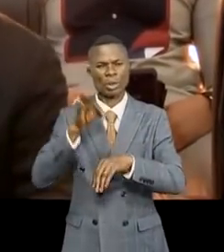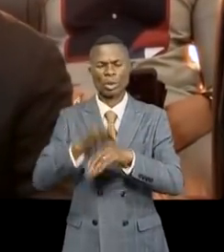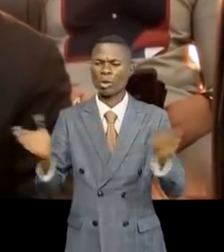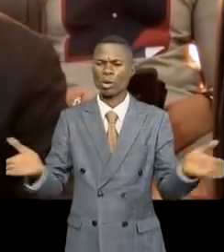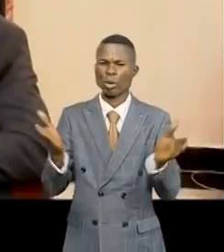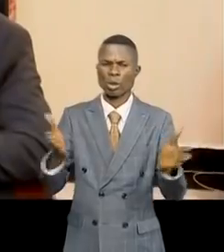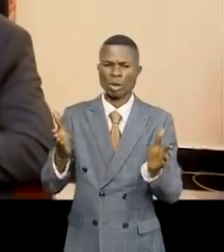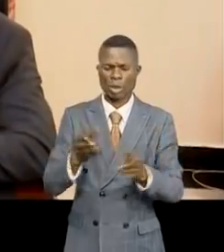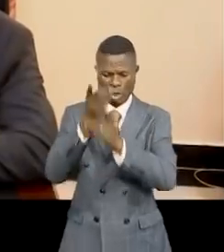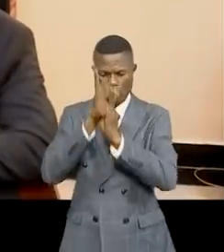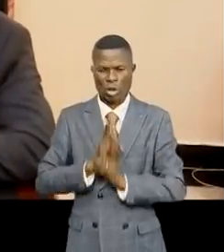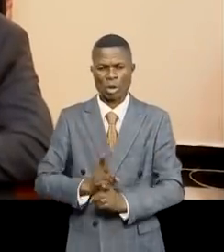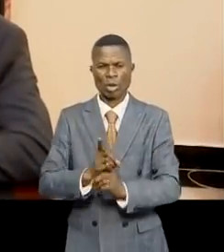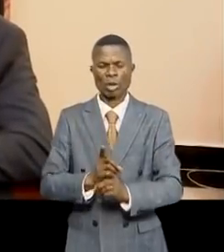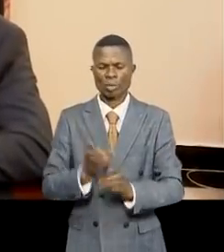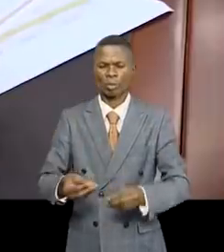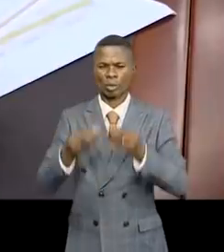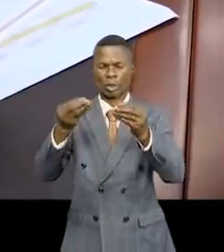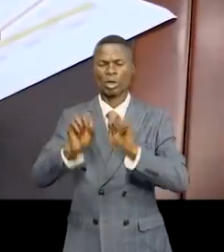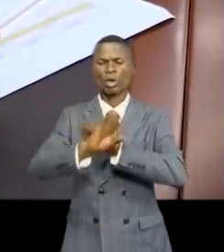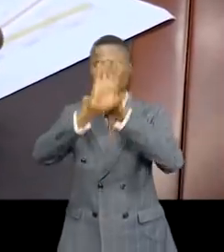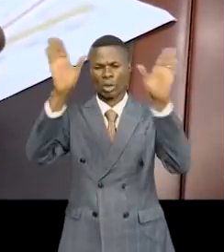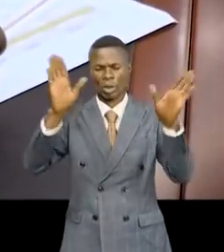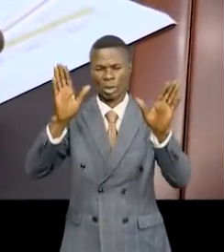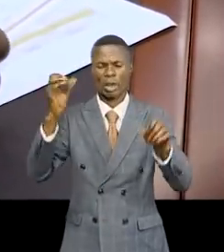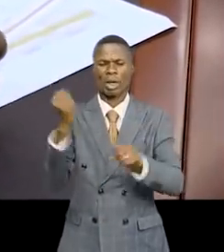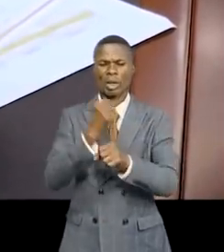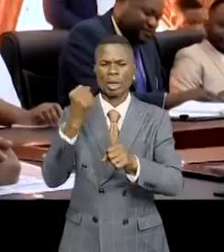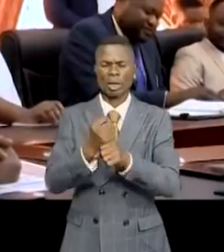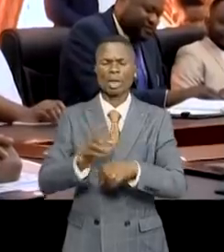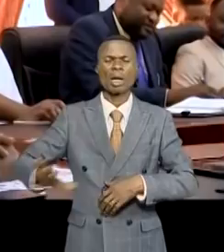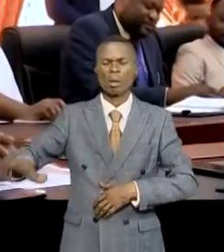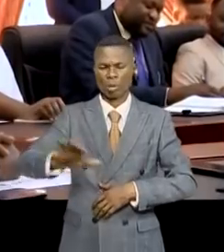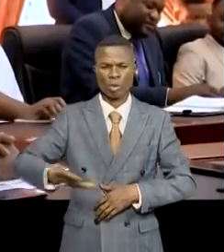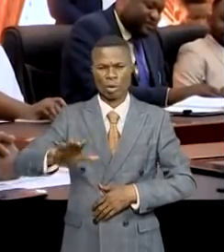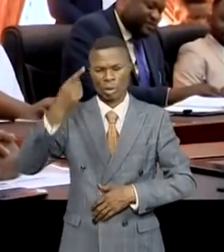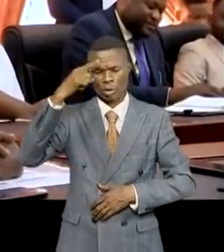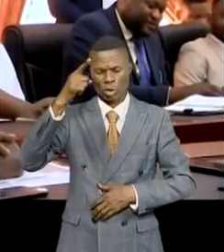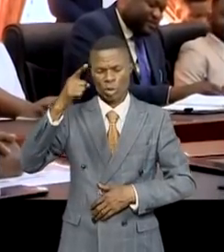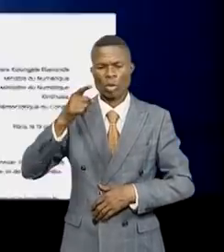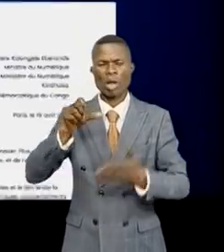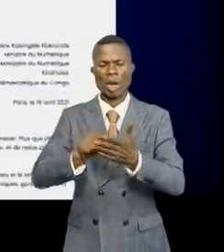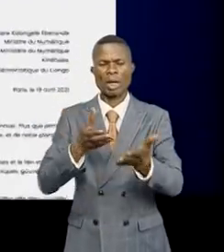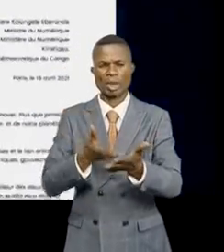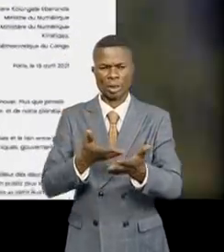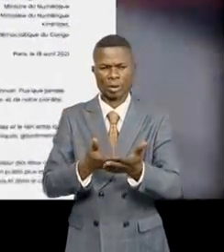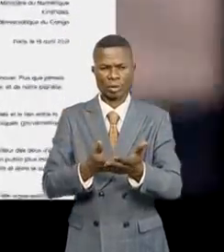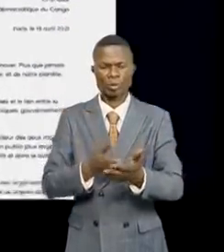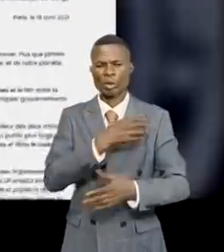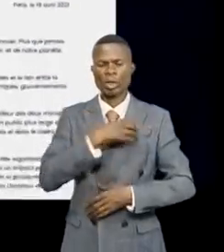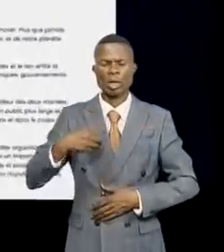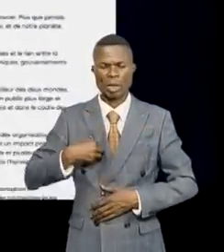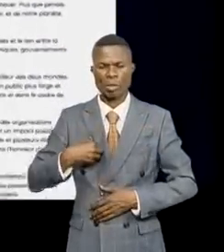renforcer votre dynamisme et de mettre en lumière l'attractivité de votre pays. Poursuit cette correspondance. Madame Julie